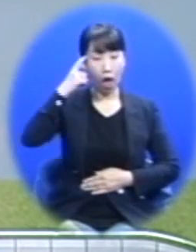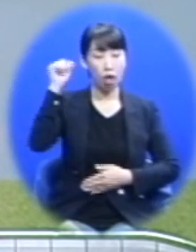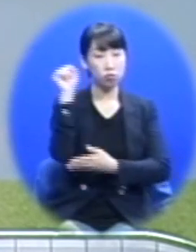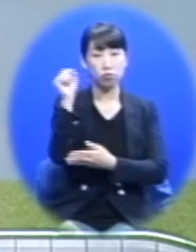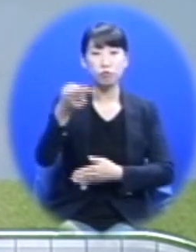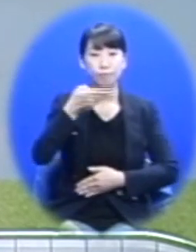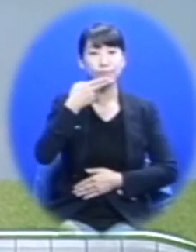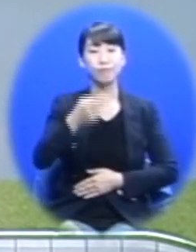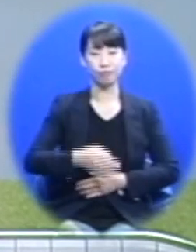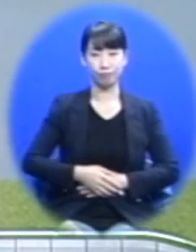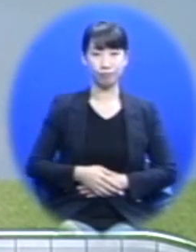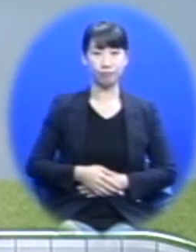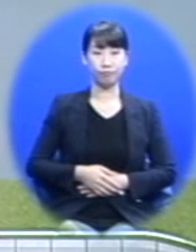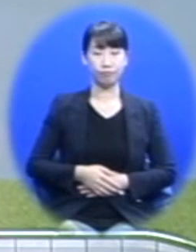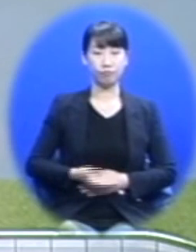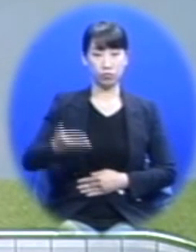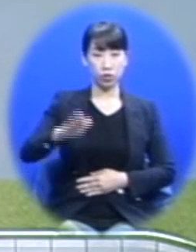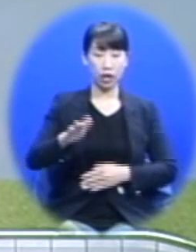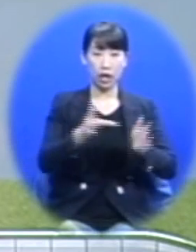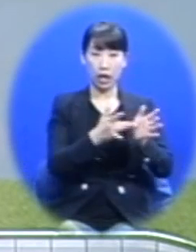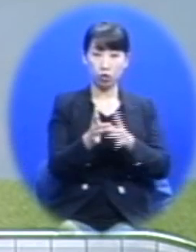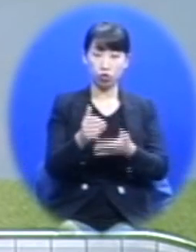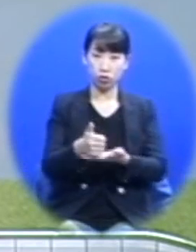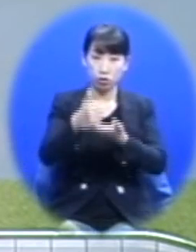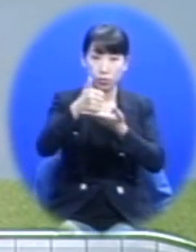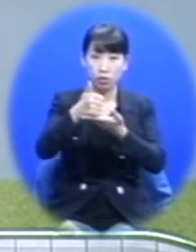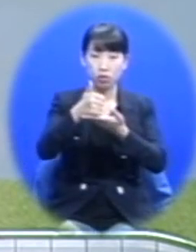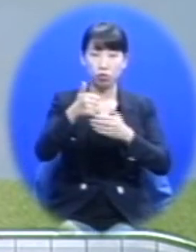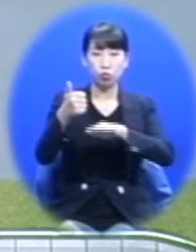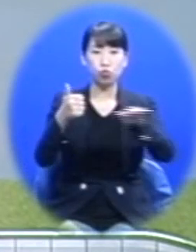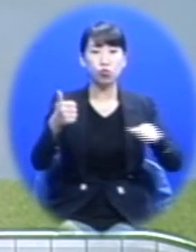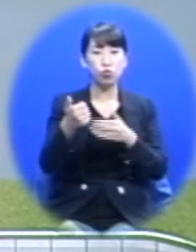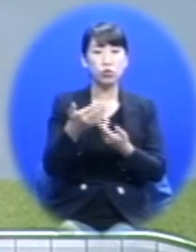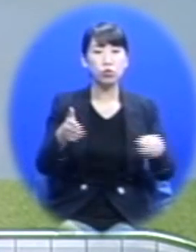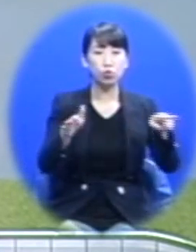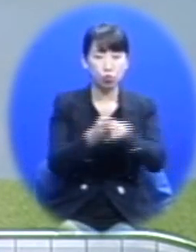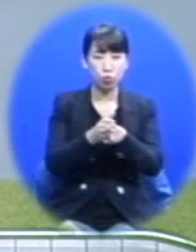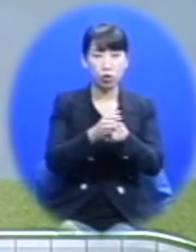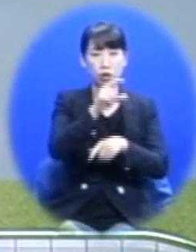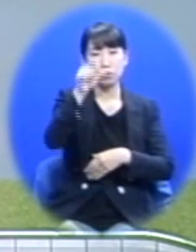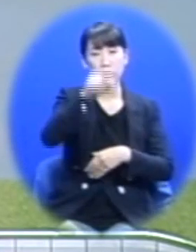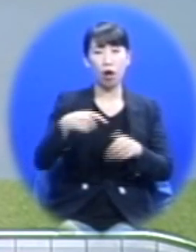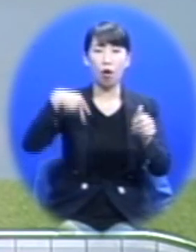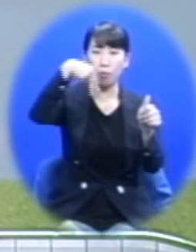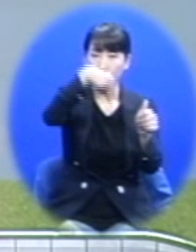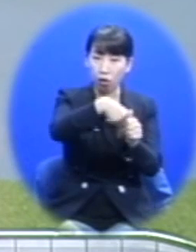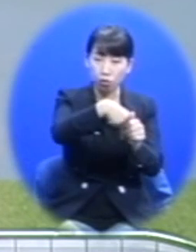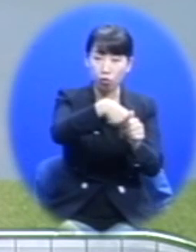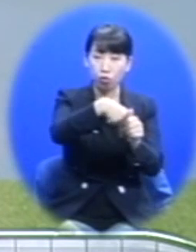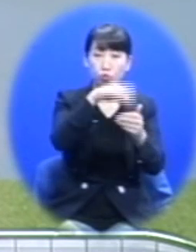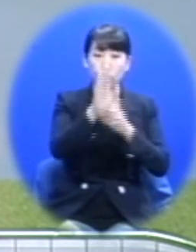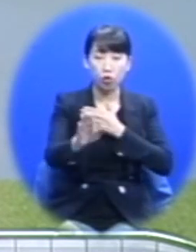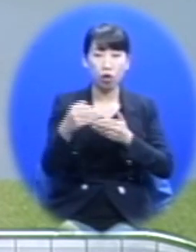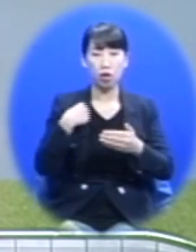분이니까. 근데 그 예수님께서 우리를 위해서 십자가에 죽으셨을 뿐만 아니고 지금 우리 안에 오셨어요.